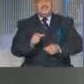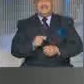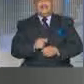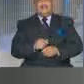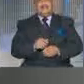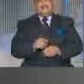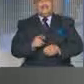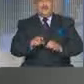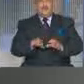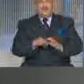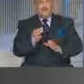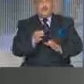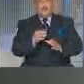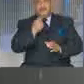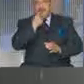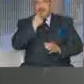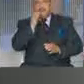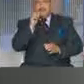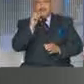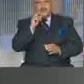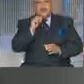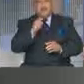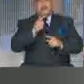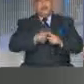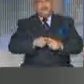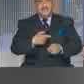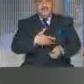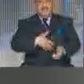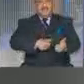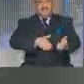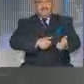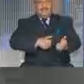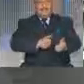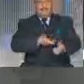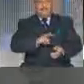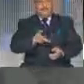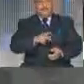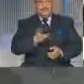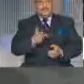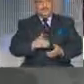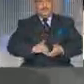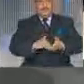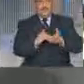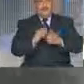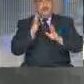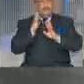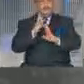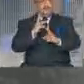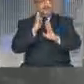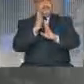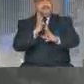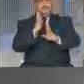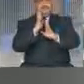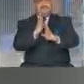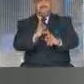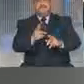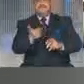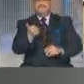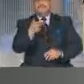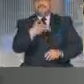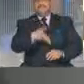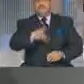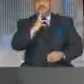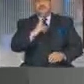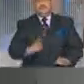الخيمة الصحية لاقت إقبالا من متساكني الجهة. استقى عدد المواطنين سيدي بوزيد أمام خيمة